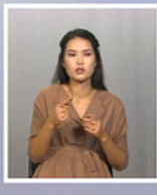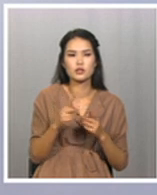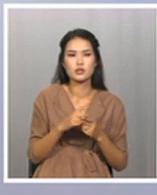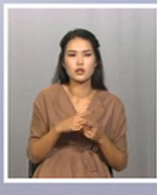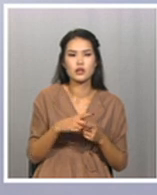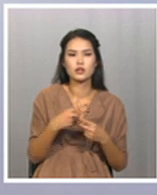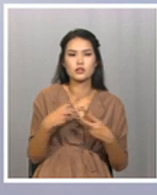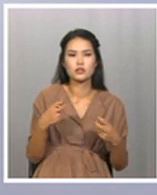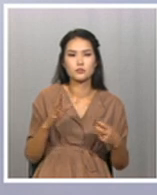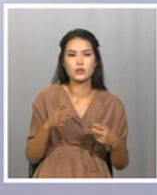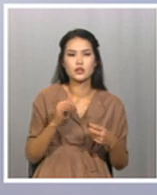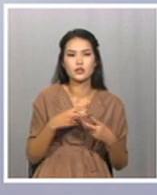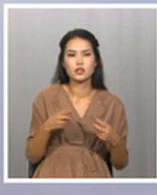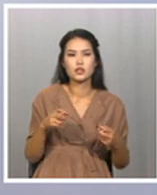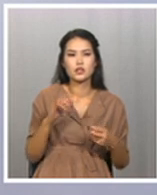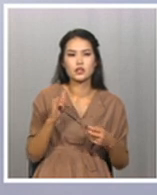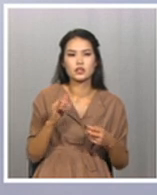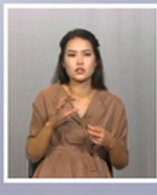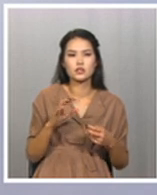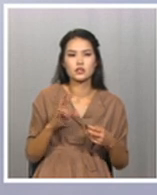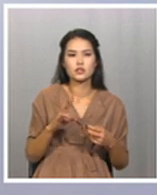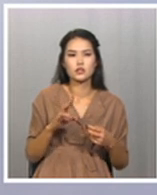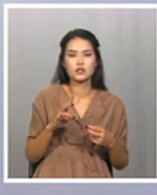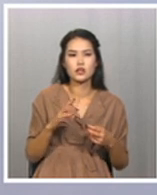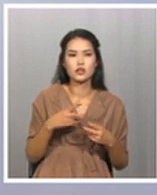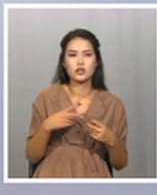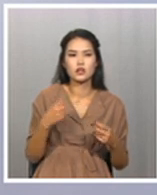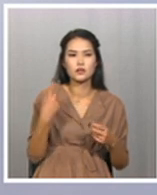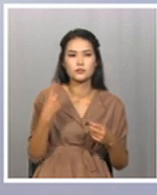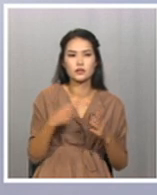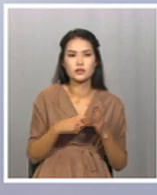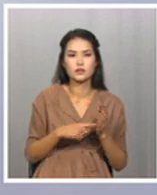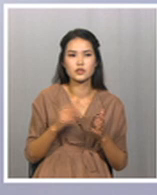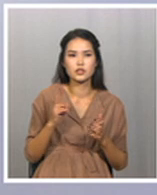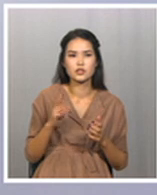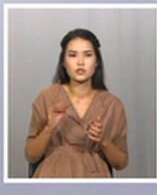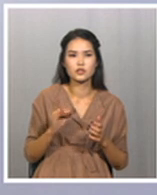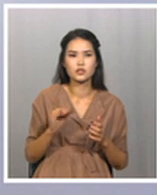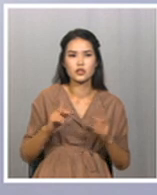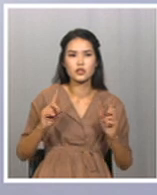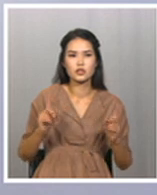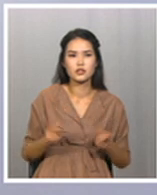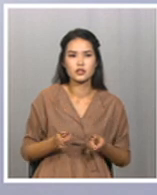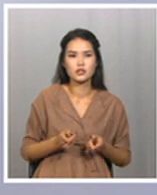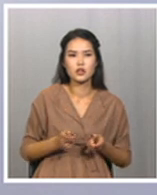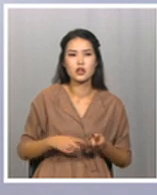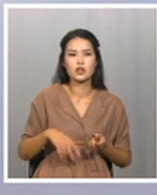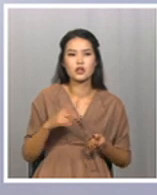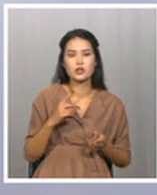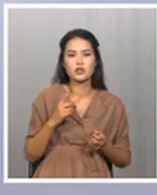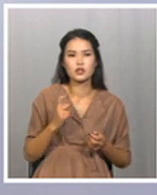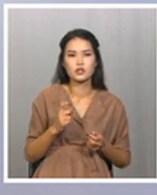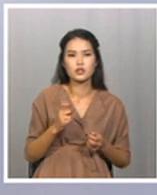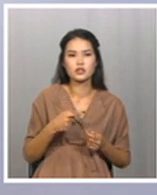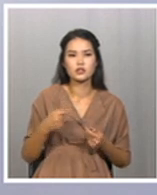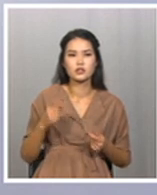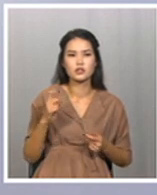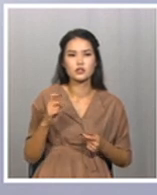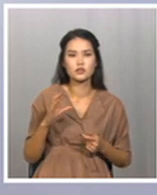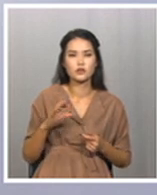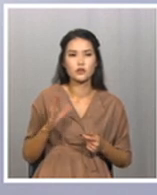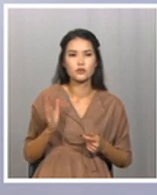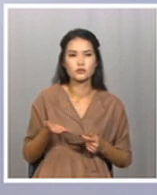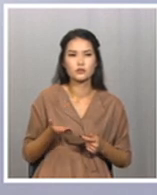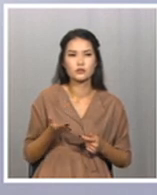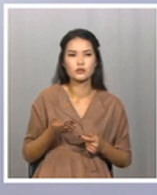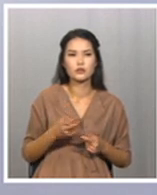теңдеуі онда бізде y тең y0 минус 1 бөлінген k жанаманың бұрыштық есепті көбейтілген жақша ішінде